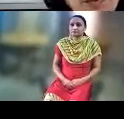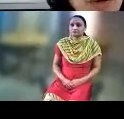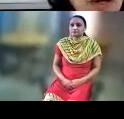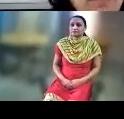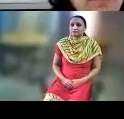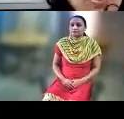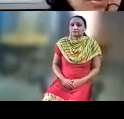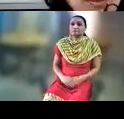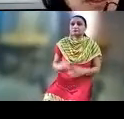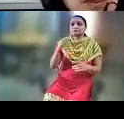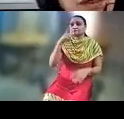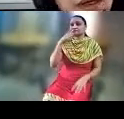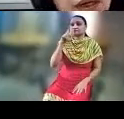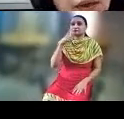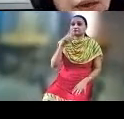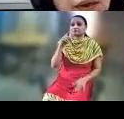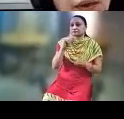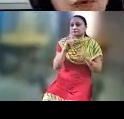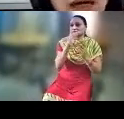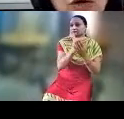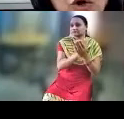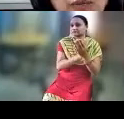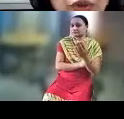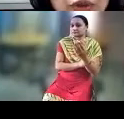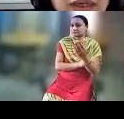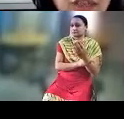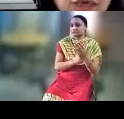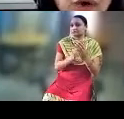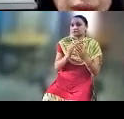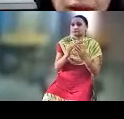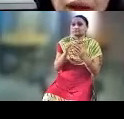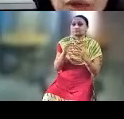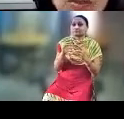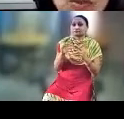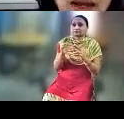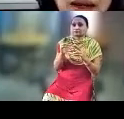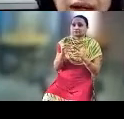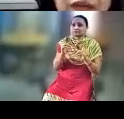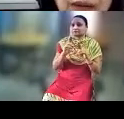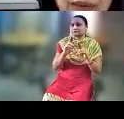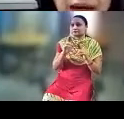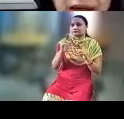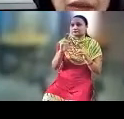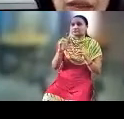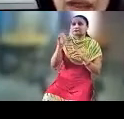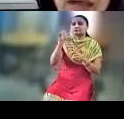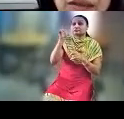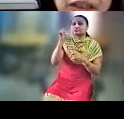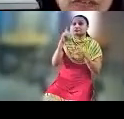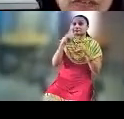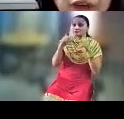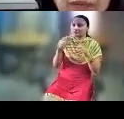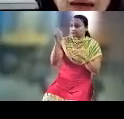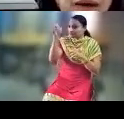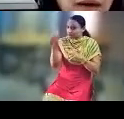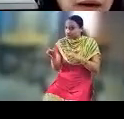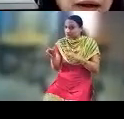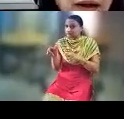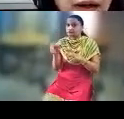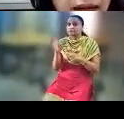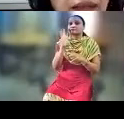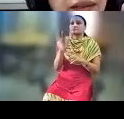पेरेंटिंग प्रोग्राम्स ये दे प्रोवाइड अपॉर्चुनिटीज फॉर केयर गिवर्स टू एक्टिवली प्रैक्टिस एंड रिसीव